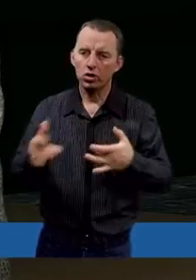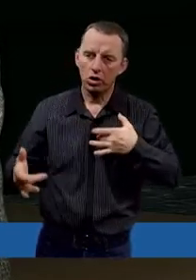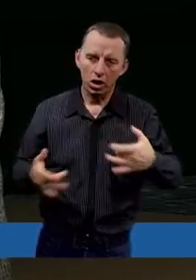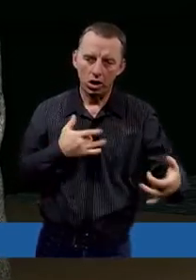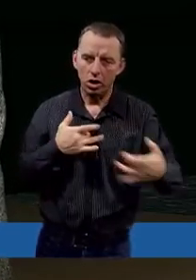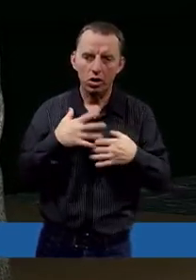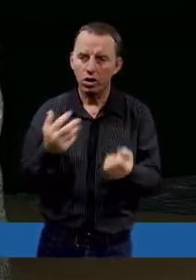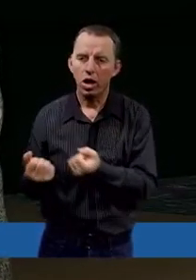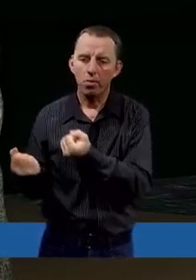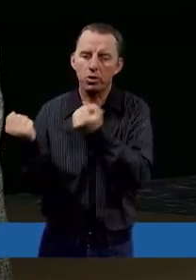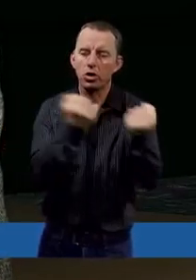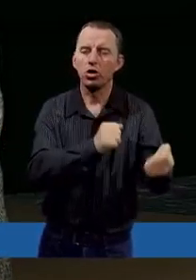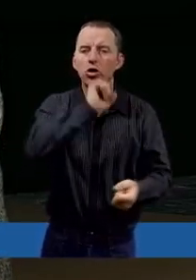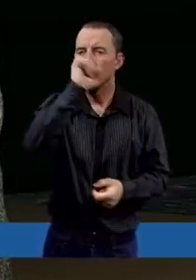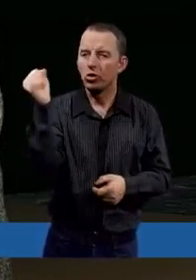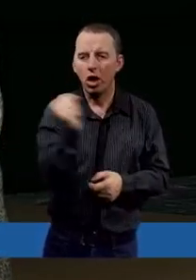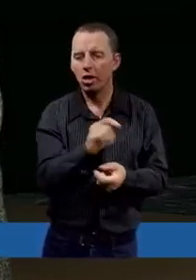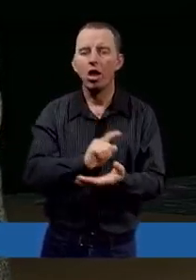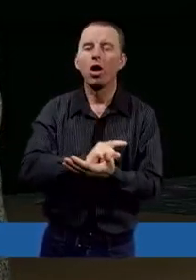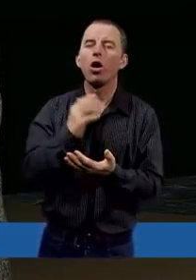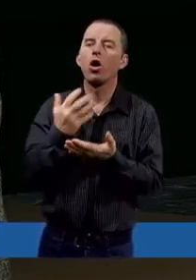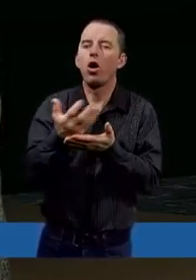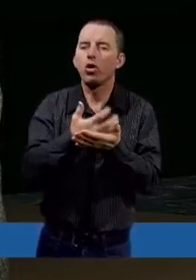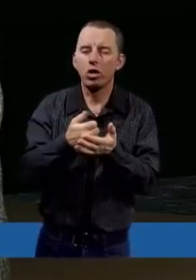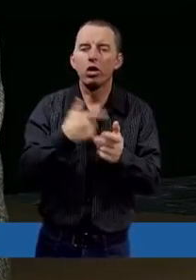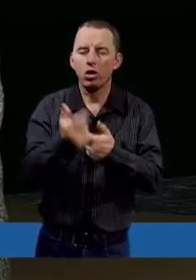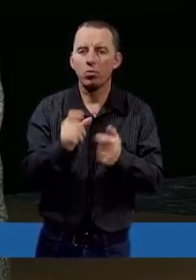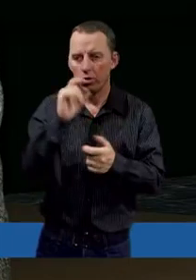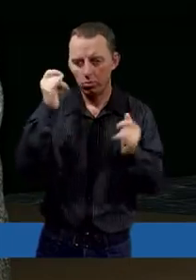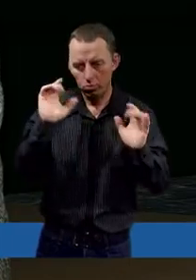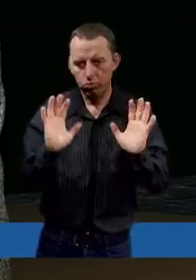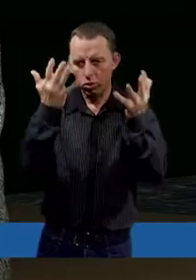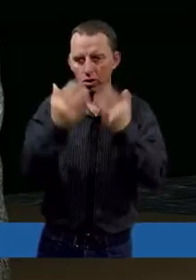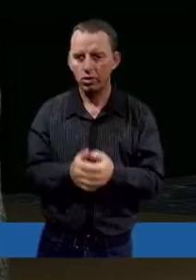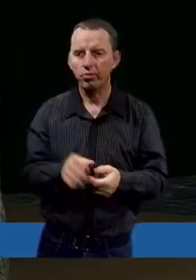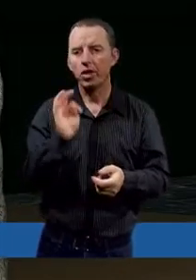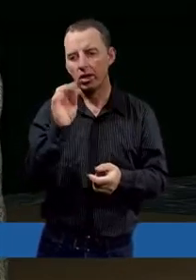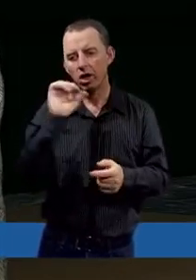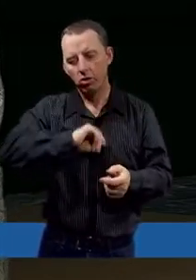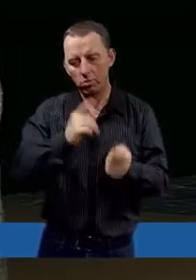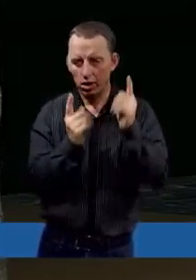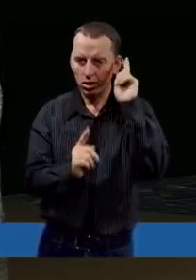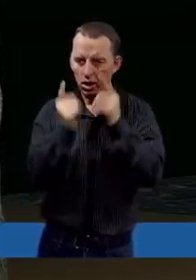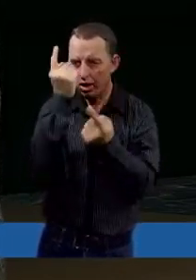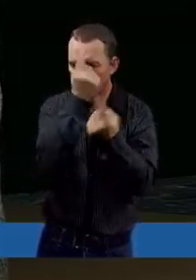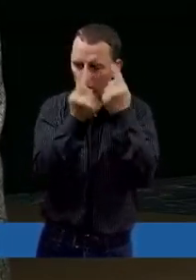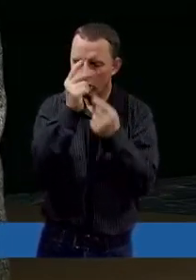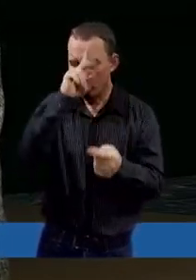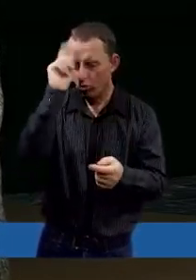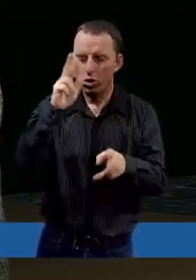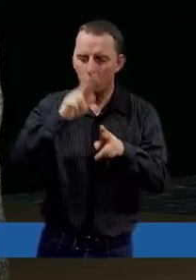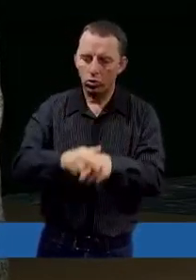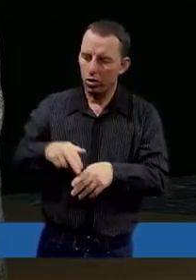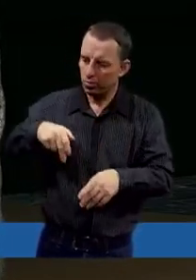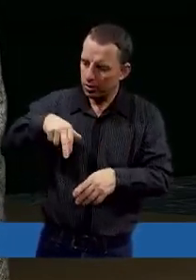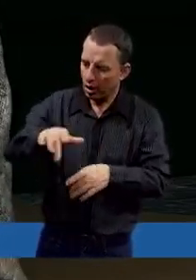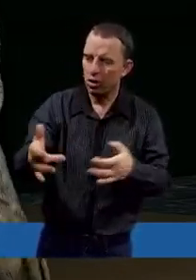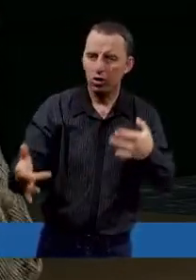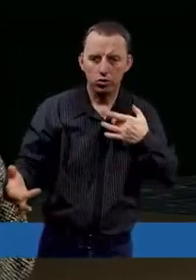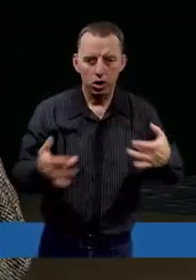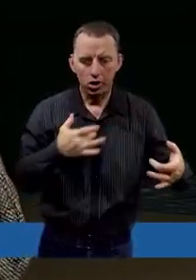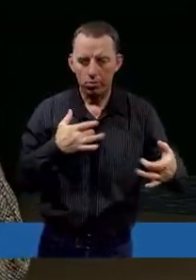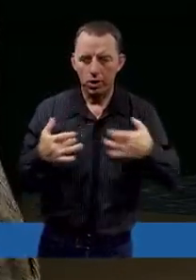że nie przynosi żadnego korzystnego efektu, nieraz rodzi się bunt. Ale tak sobie nieraz myślę, czy ludzie, którzy przeszli przez jakieś cierpienia, nie